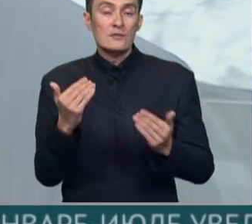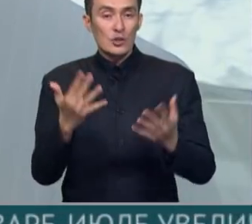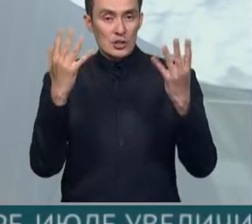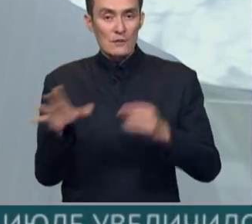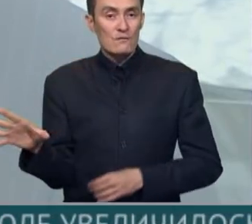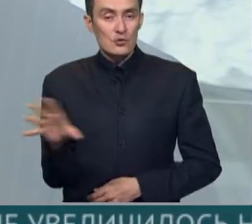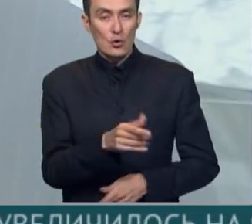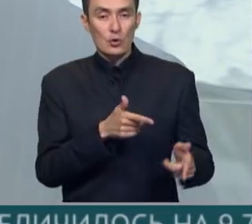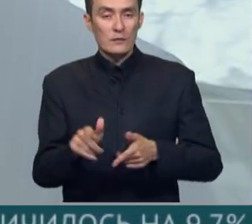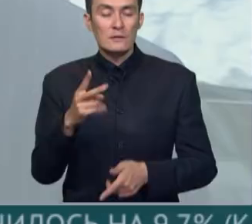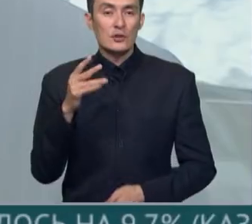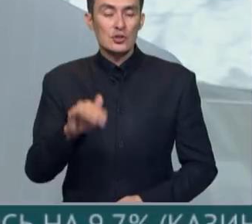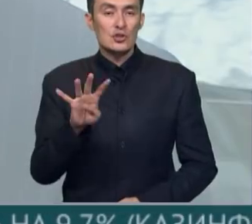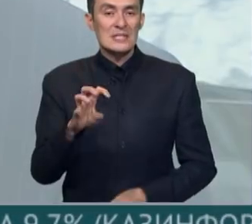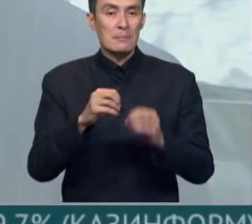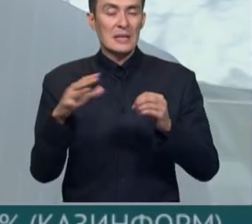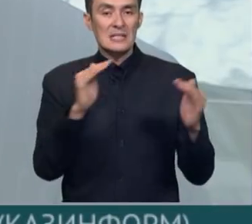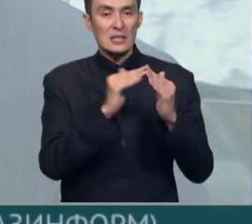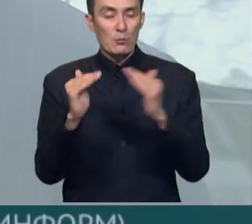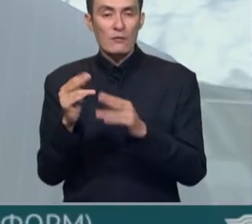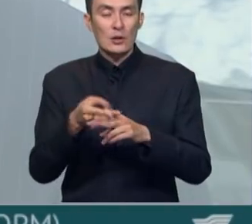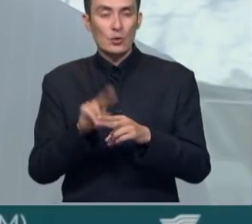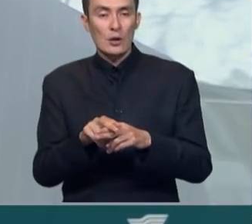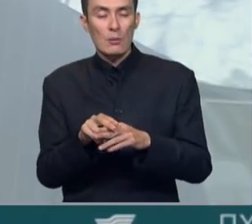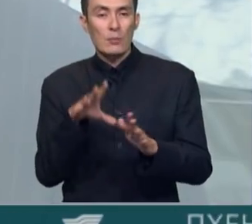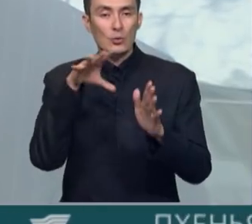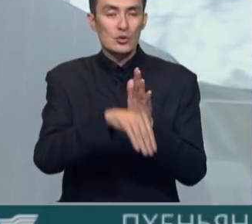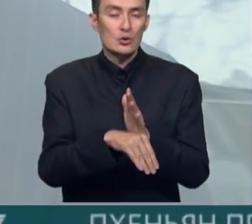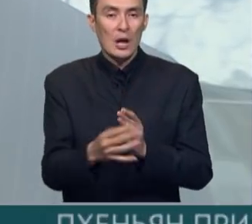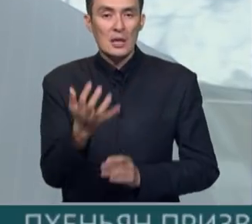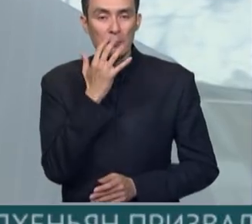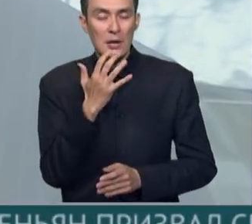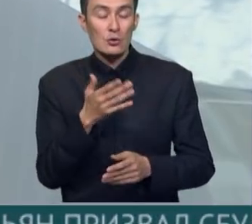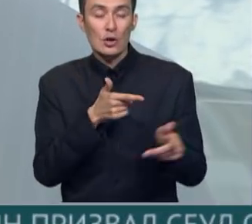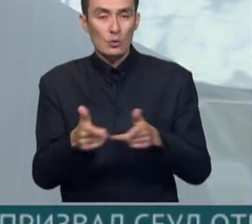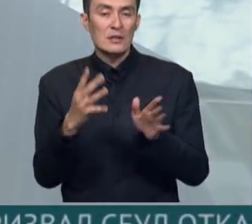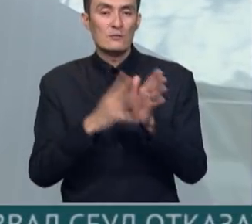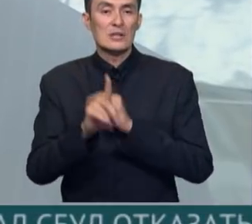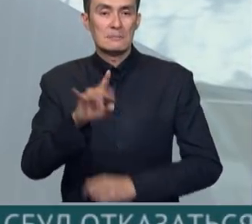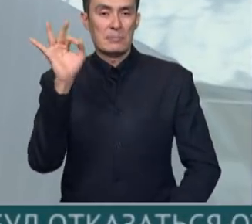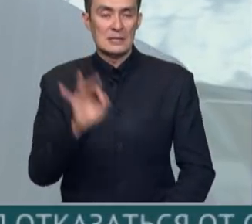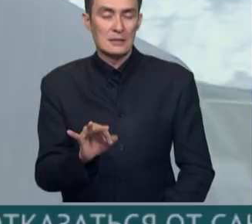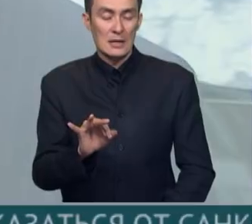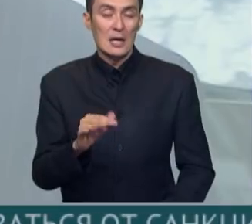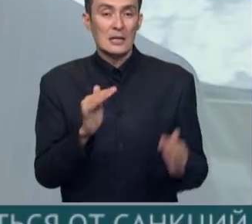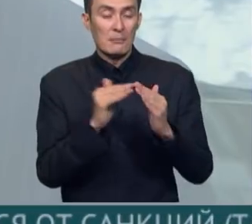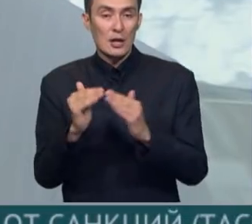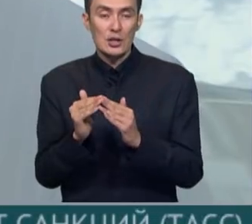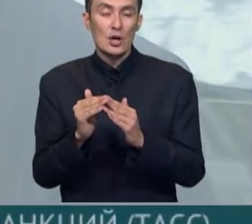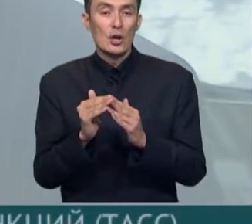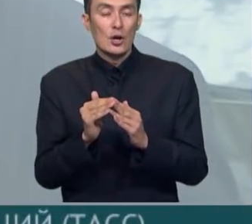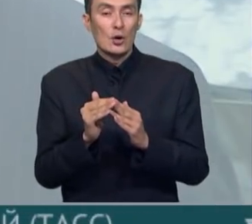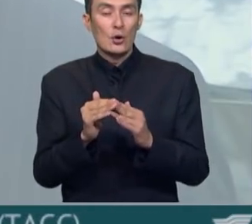из 2415 жилых домов, которые подключены к центральному отоплению, готово на 91%. И